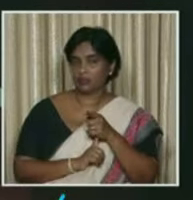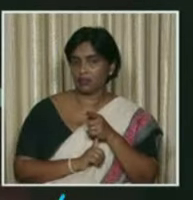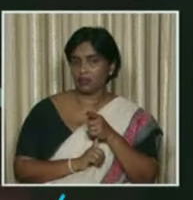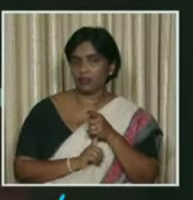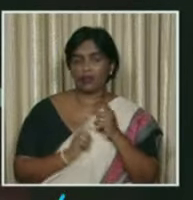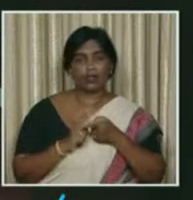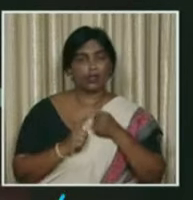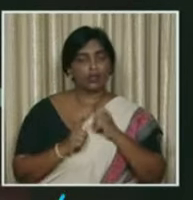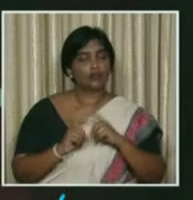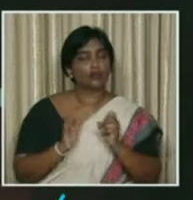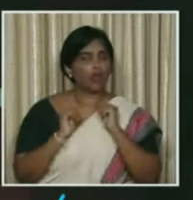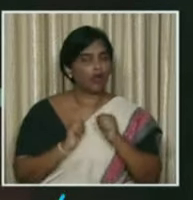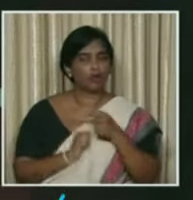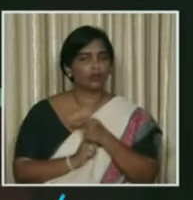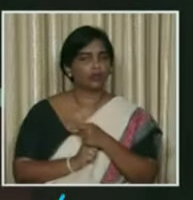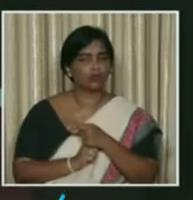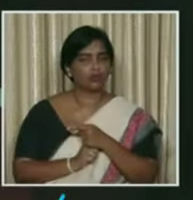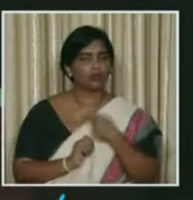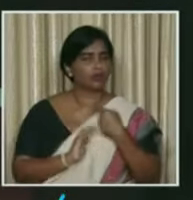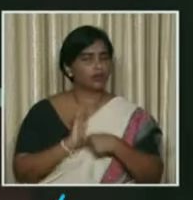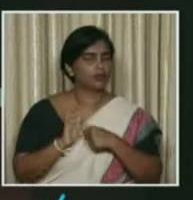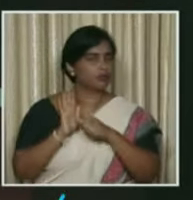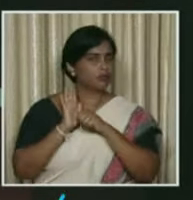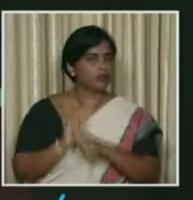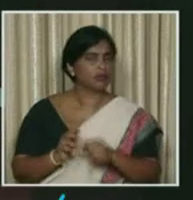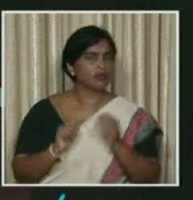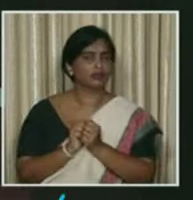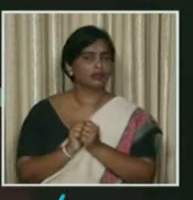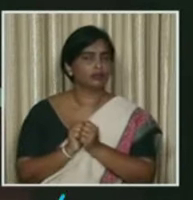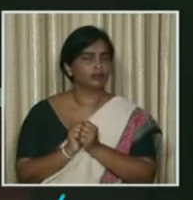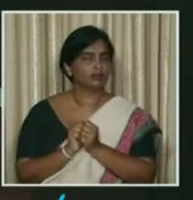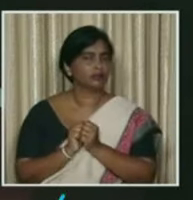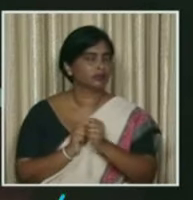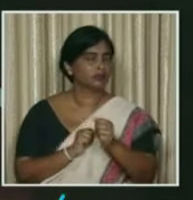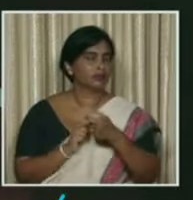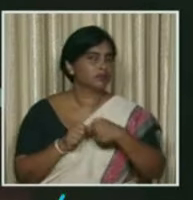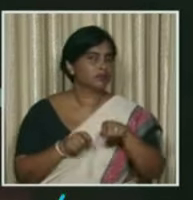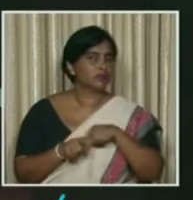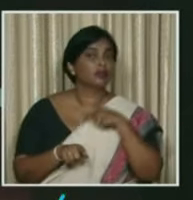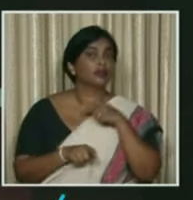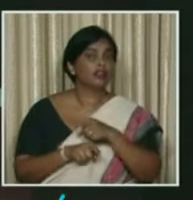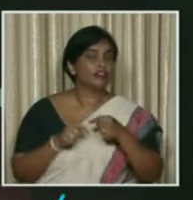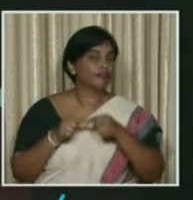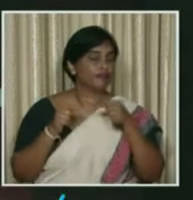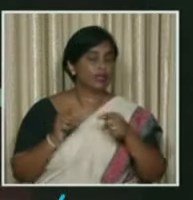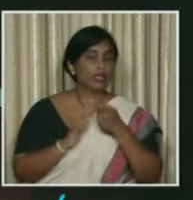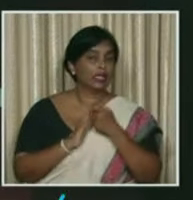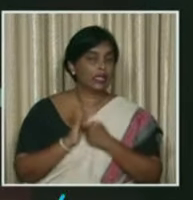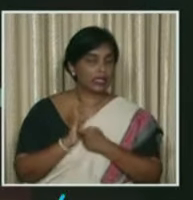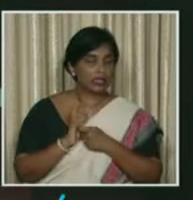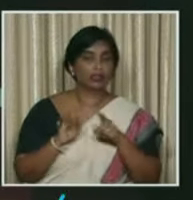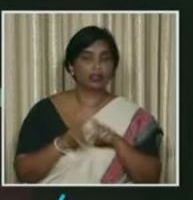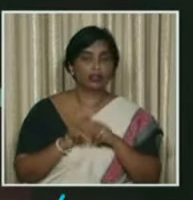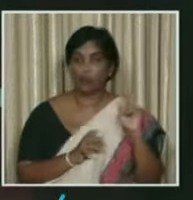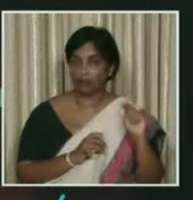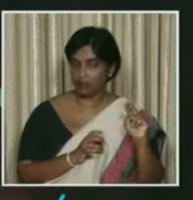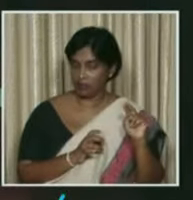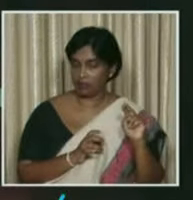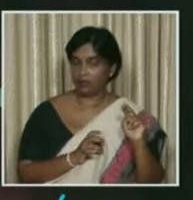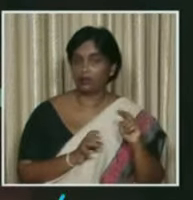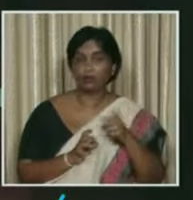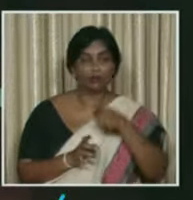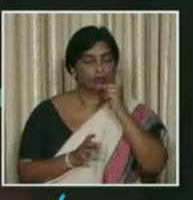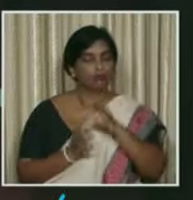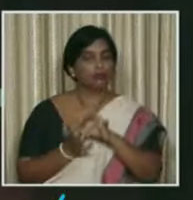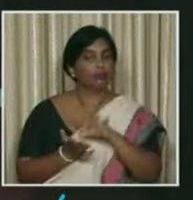විධායක මණ්ඩලය කොහොමද ඒ අය මේ රට පාවා දෙන මේ කාර්යභාරයට මුලපිරුවේ ඒ අයට විරුද්ධව නීතියානුකූල පියවර ගත යුතුමයි